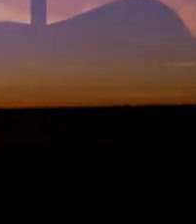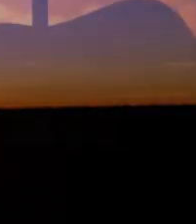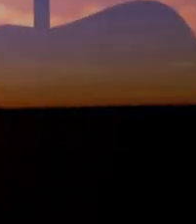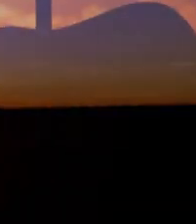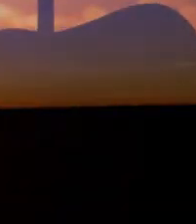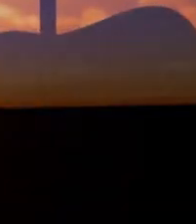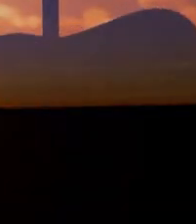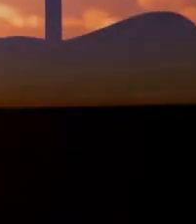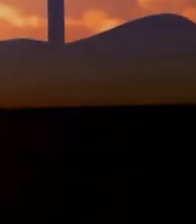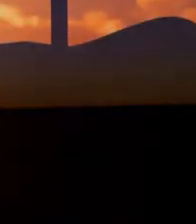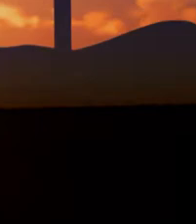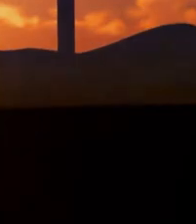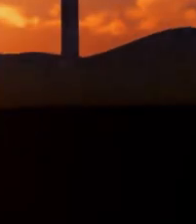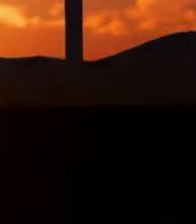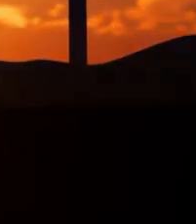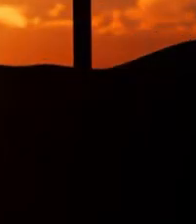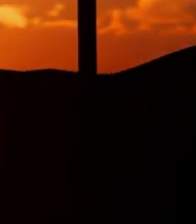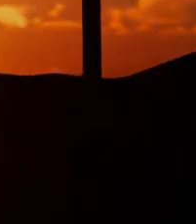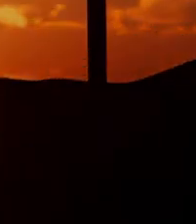la